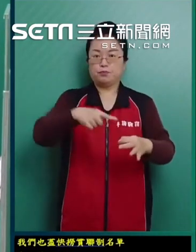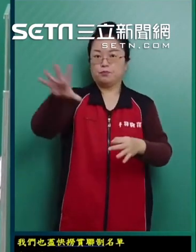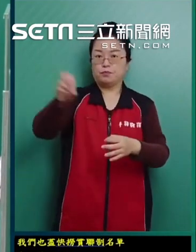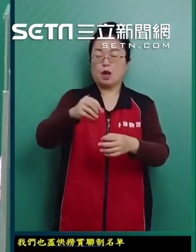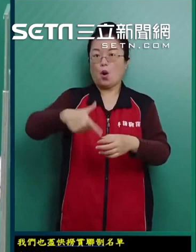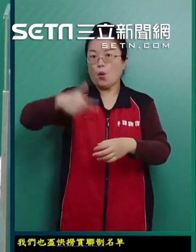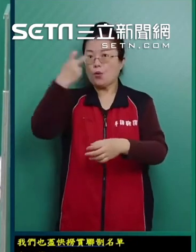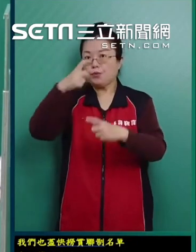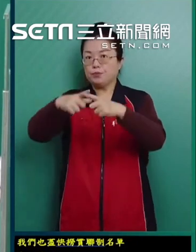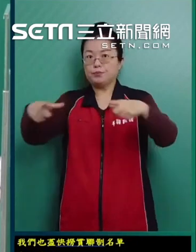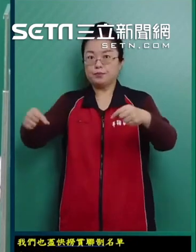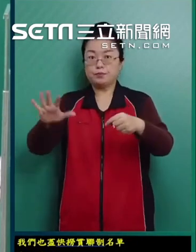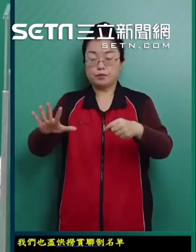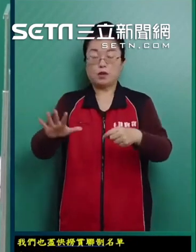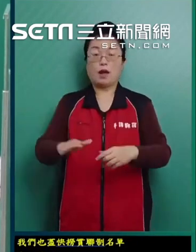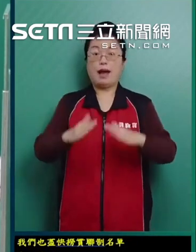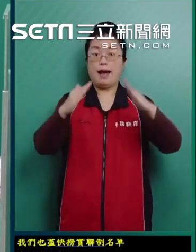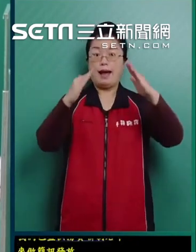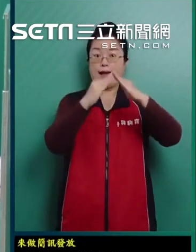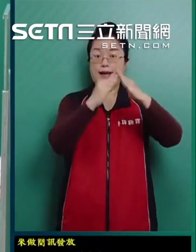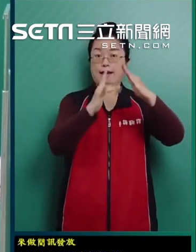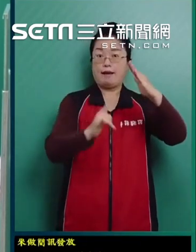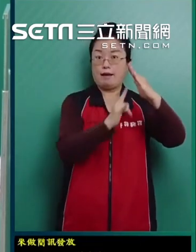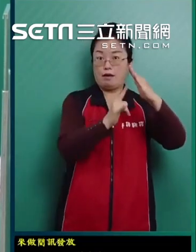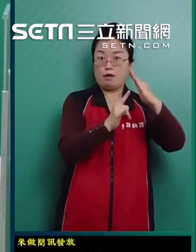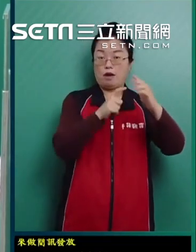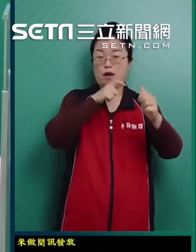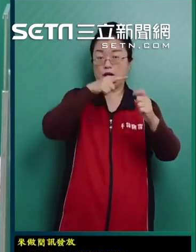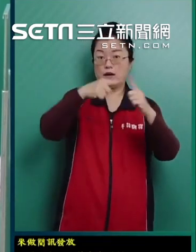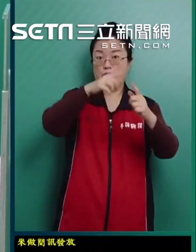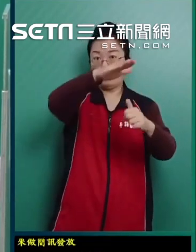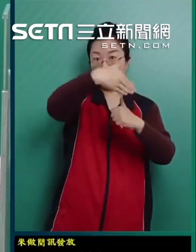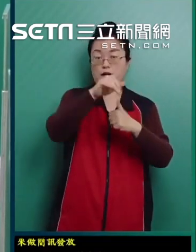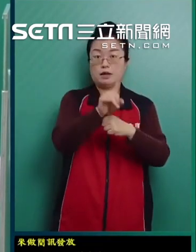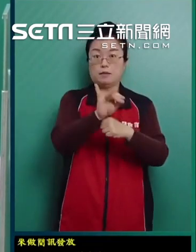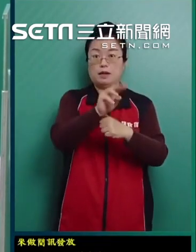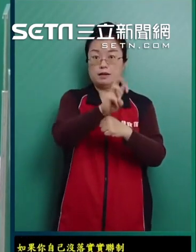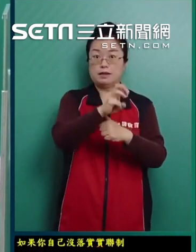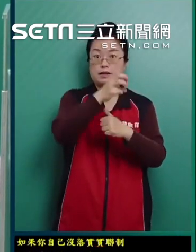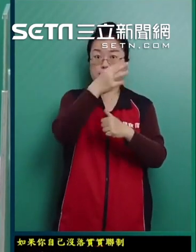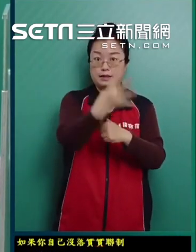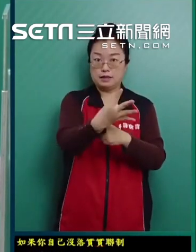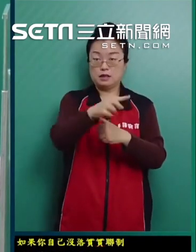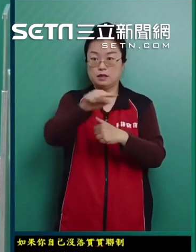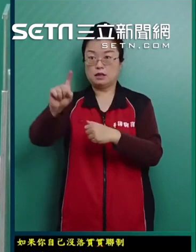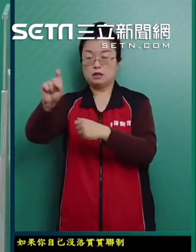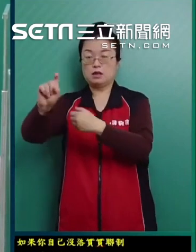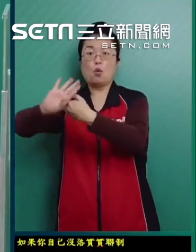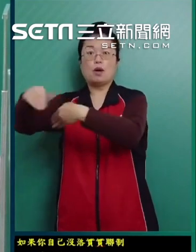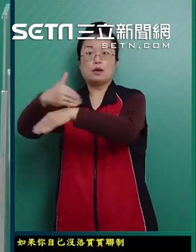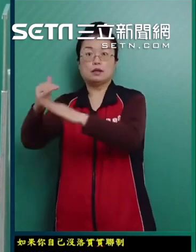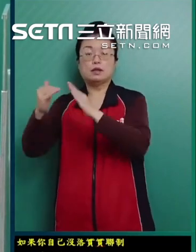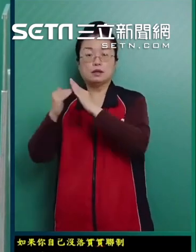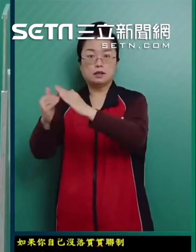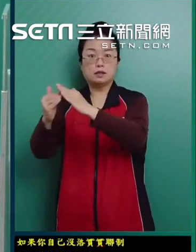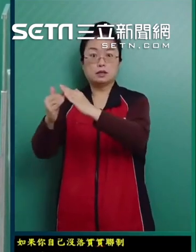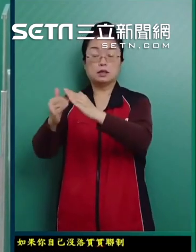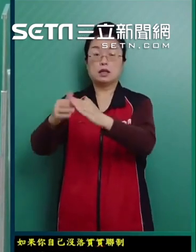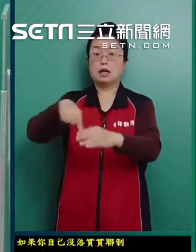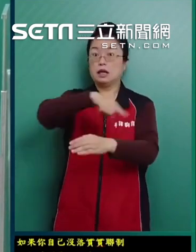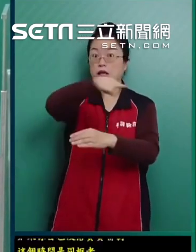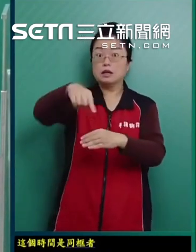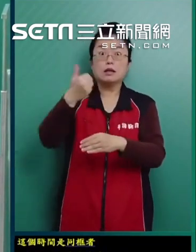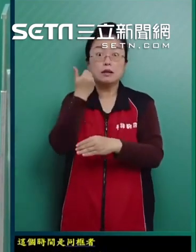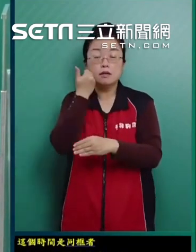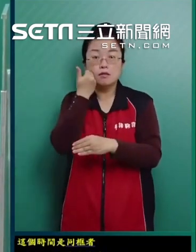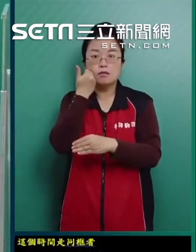居家隔离有134位，外县市有10位，那其中包含了高中教职员3人，冬令营队的队服就